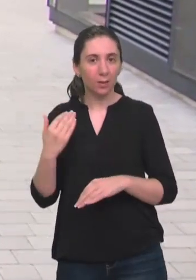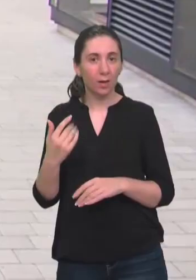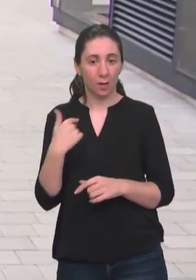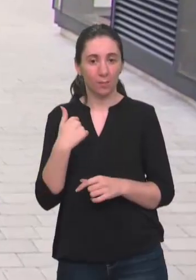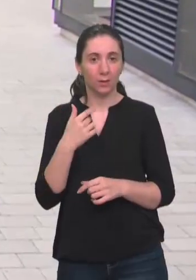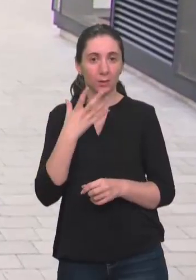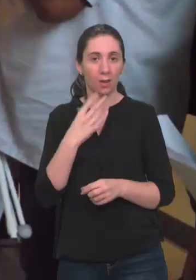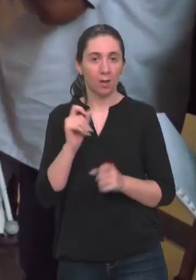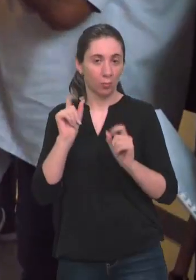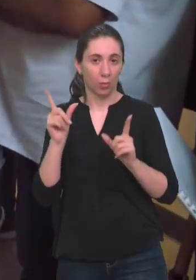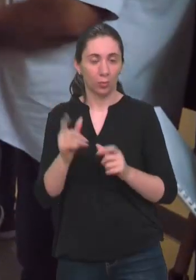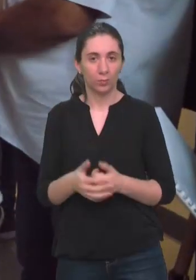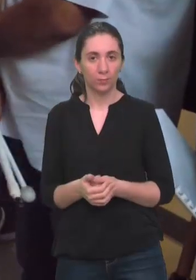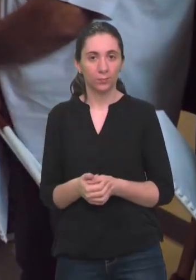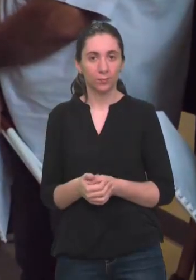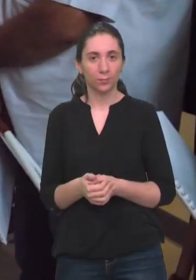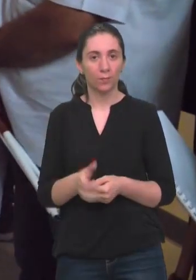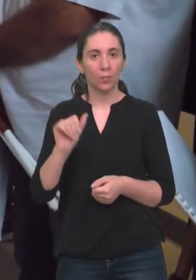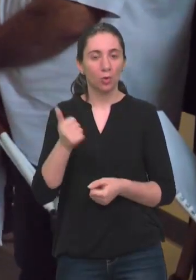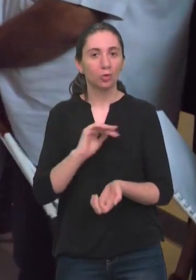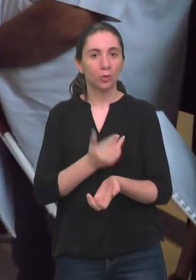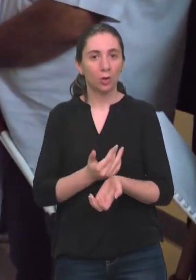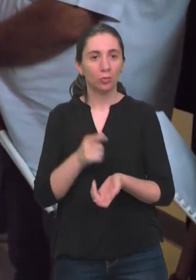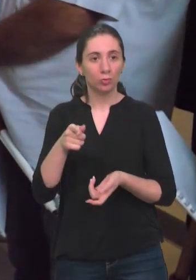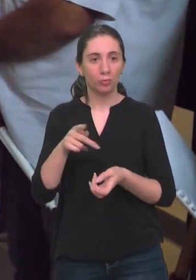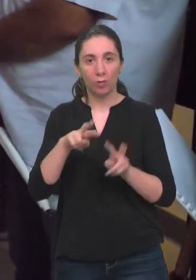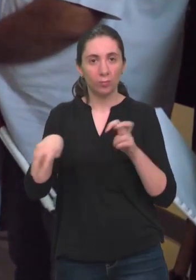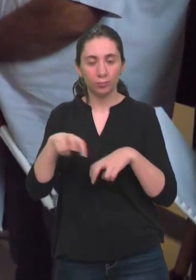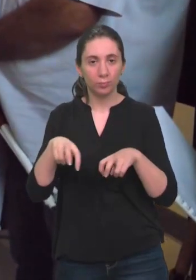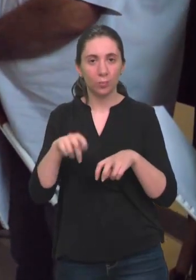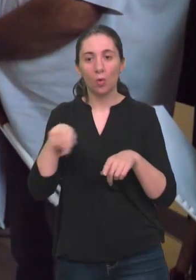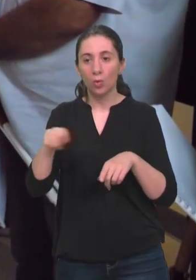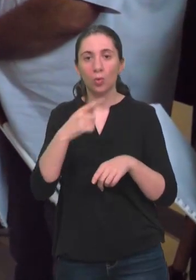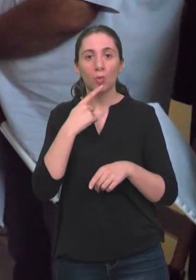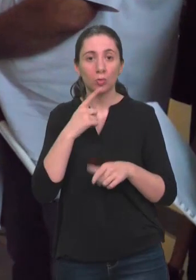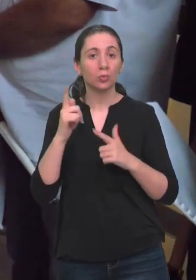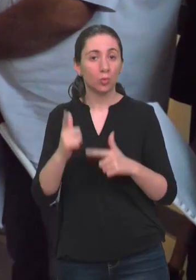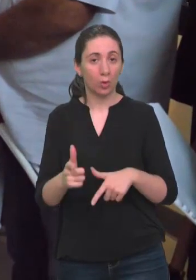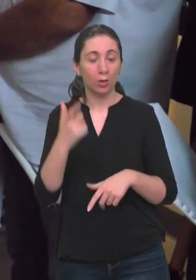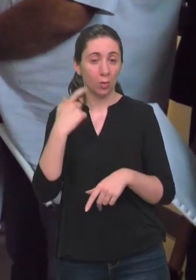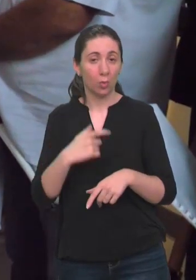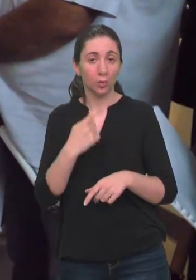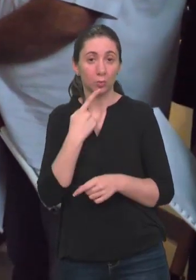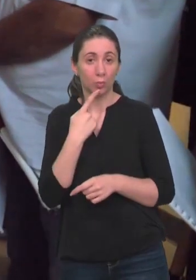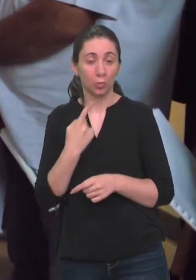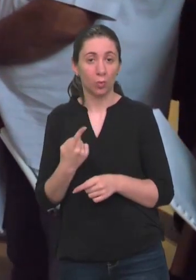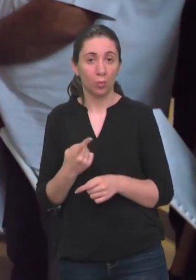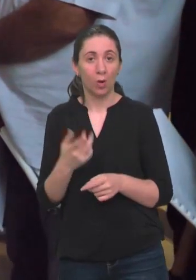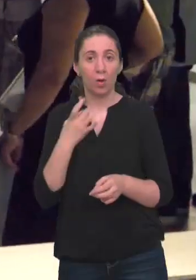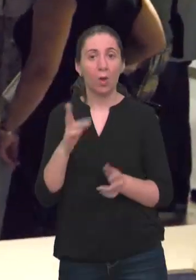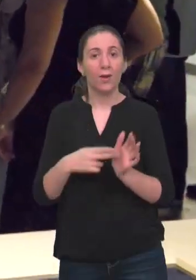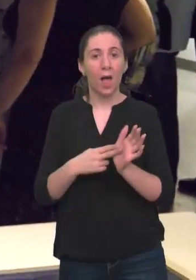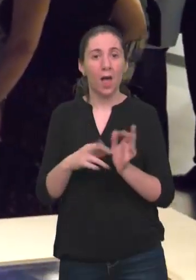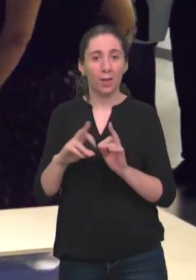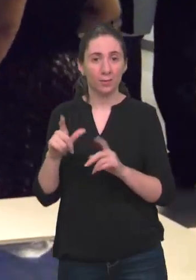se lijepo dojmilo. Još snažnije su ovaj obilazak doživjeli oni koji su rat osobno iskusili, poput Nade